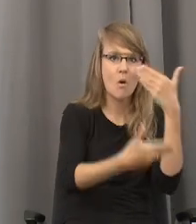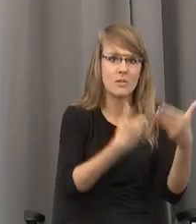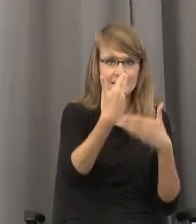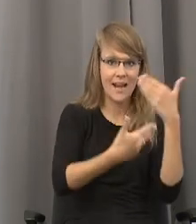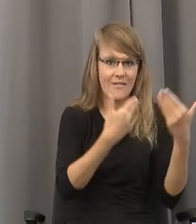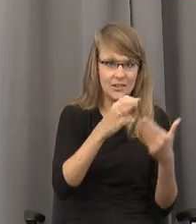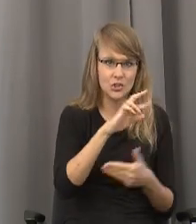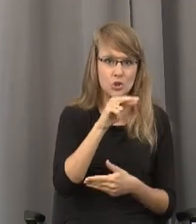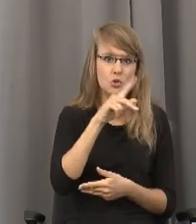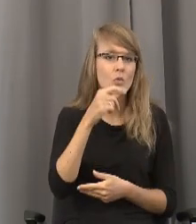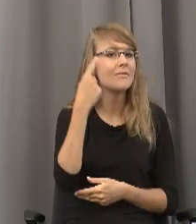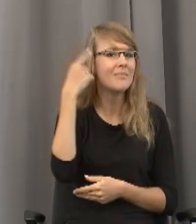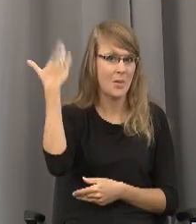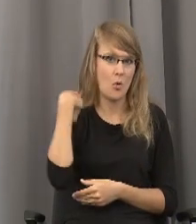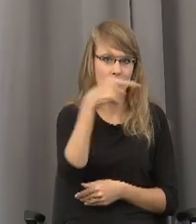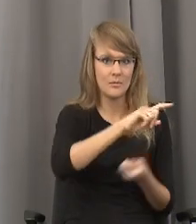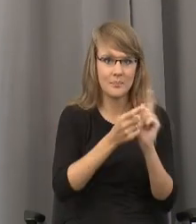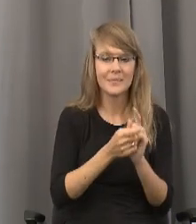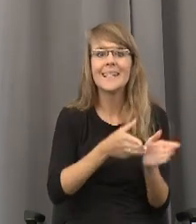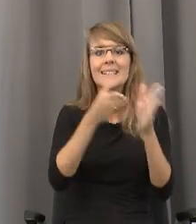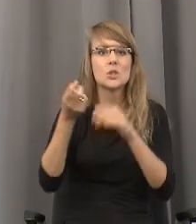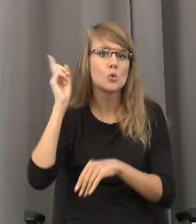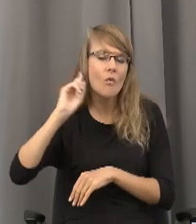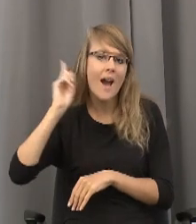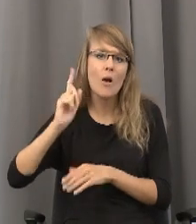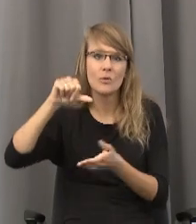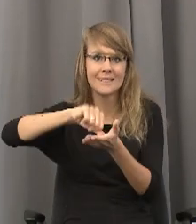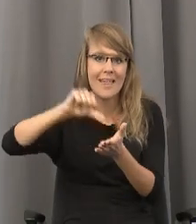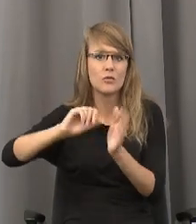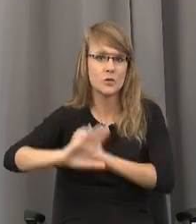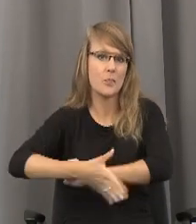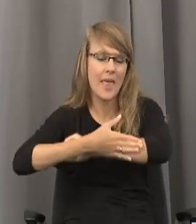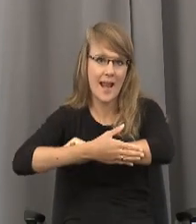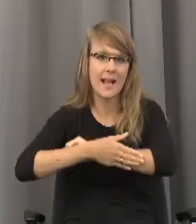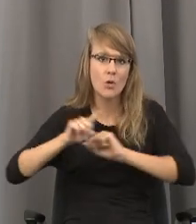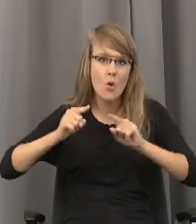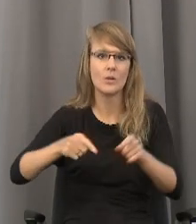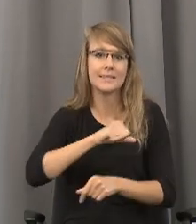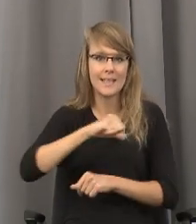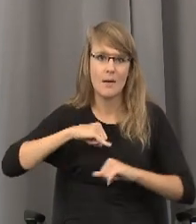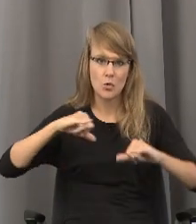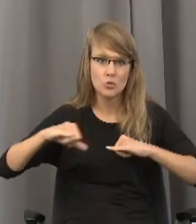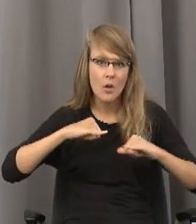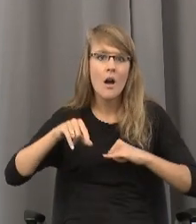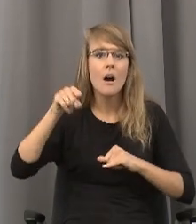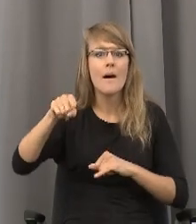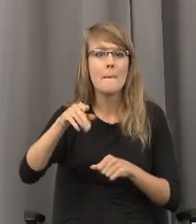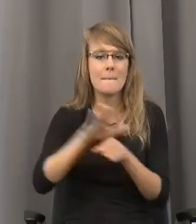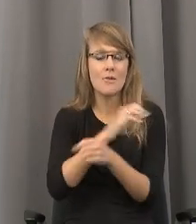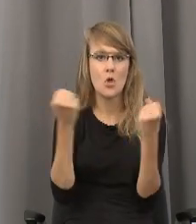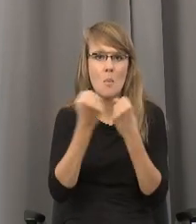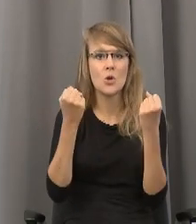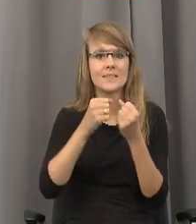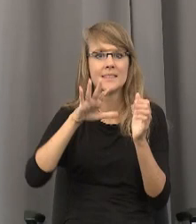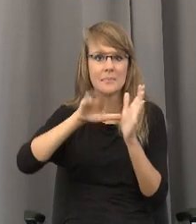regionalne u Państwa. W Suwałkach w Centrum Wspierania Organizacji Pozarządowych zorganizował spotkanie pełnomocnik prezydenta